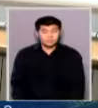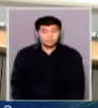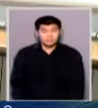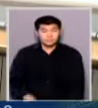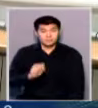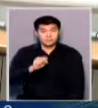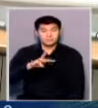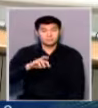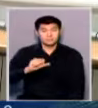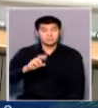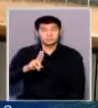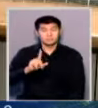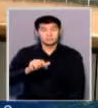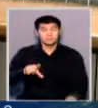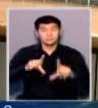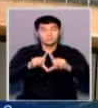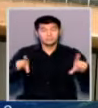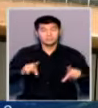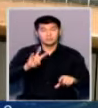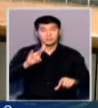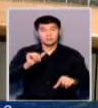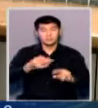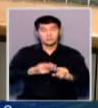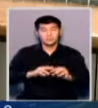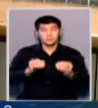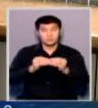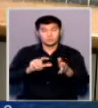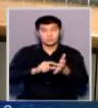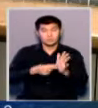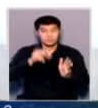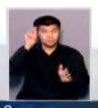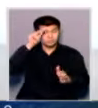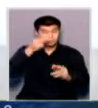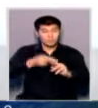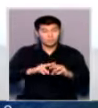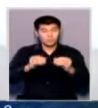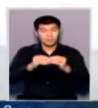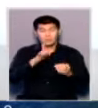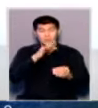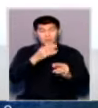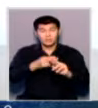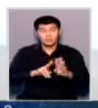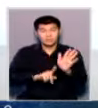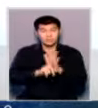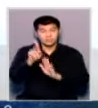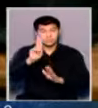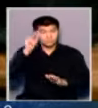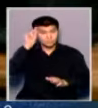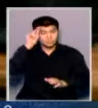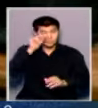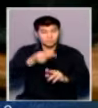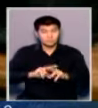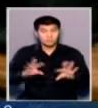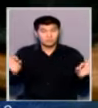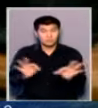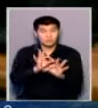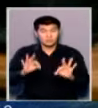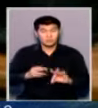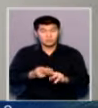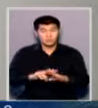Амина Құрбанова қаладағы Назарбаев зияткерлік мектебінің 10-шы сынып оқушысы. 10 жасынан бері вокалдық курсқа қатысып, шаһардағы мерекелік